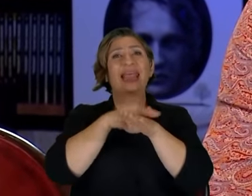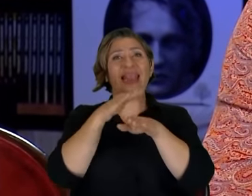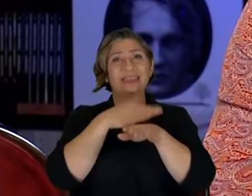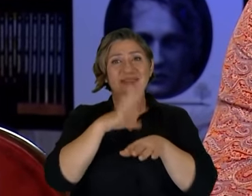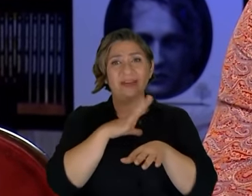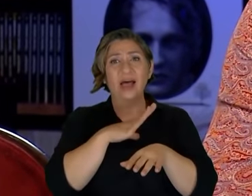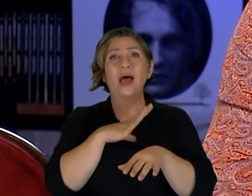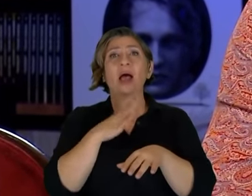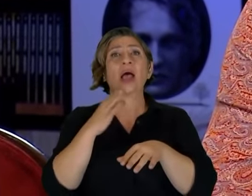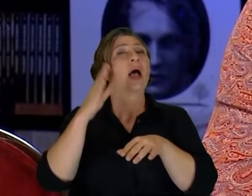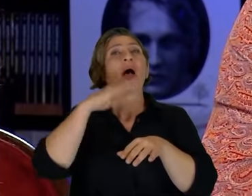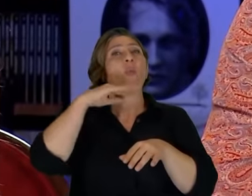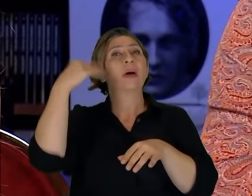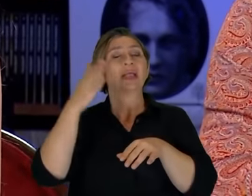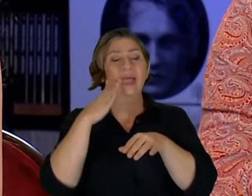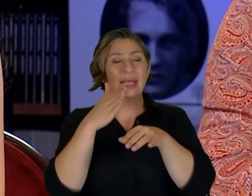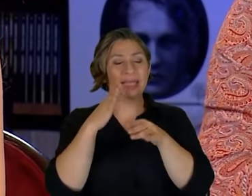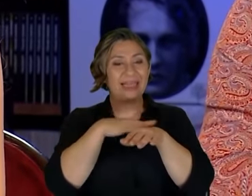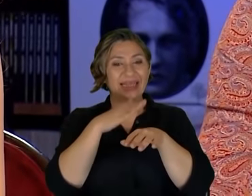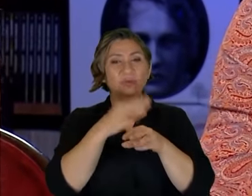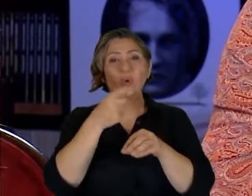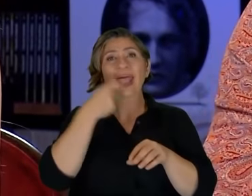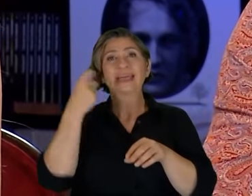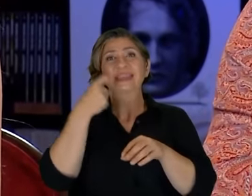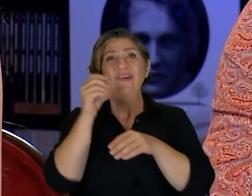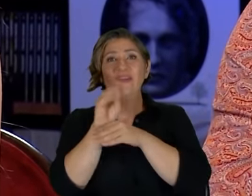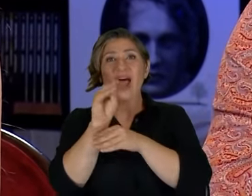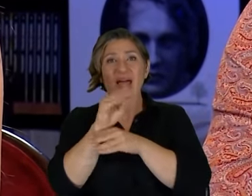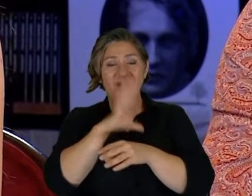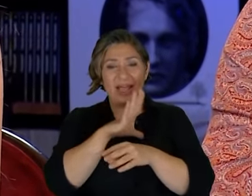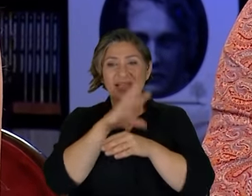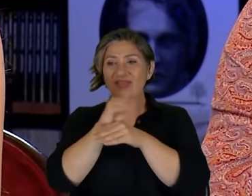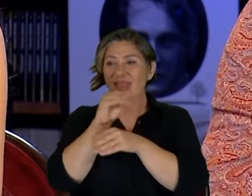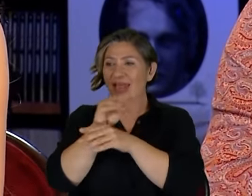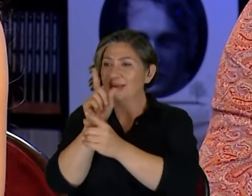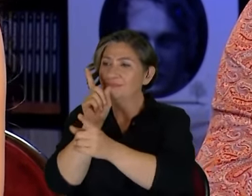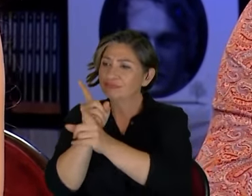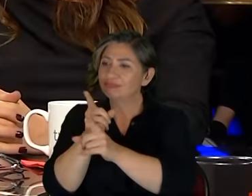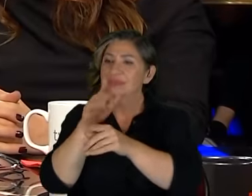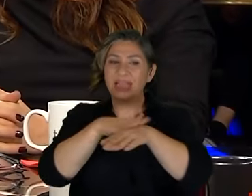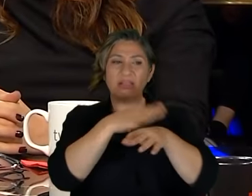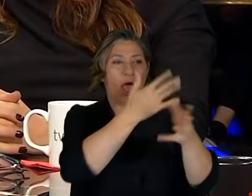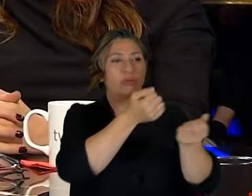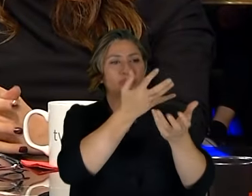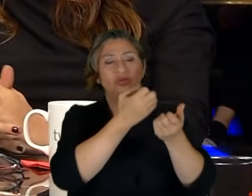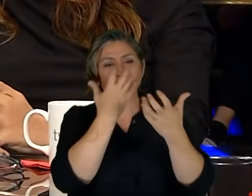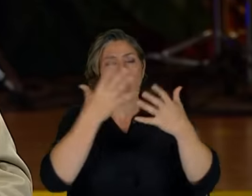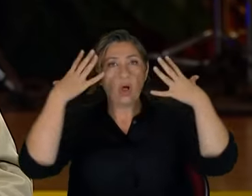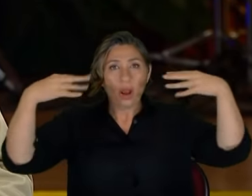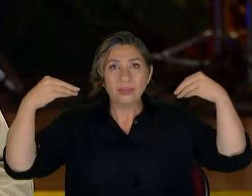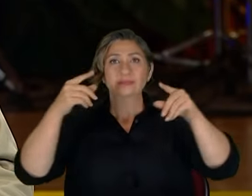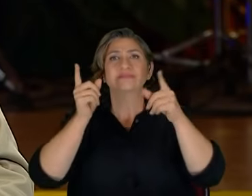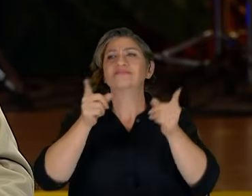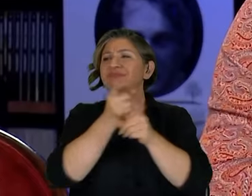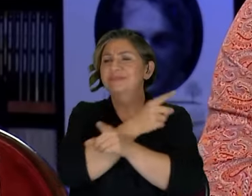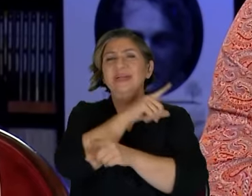genelde alma nedenleri yurt dışında çok fazla eski evler olduğu için fareler var. Farelere karşı kediler alınmış. Özellikle Hollanda'da vesaire